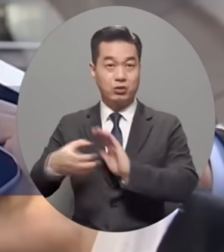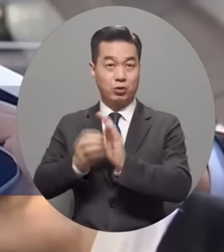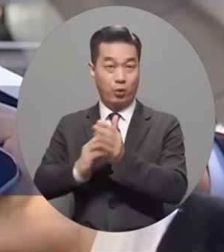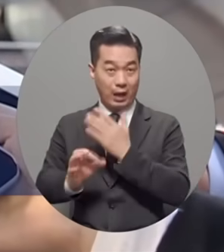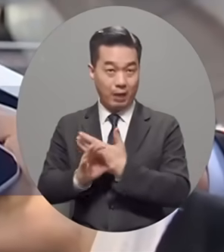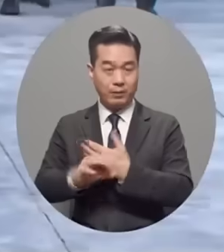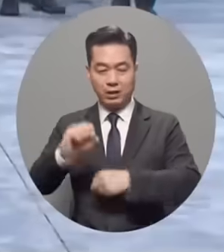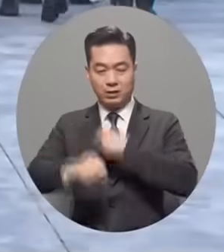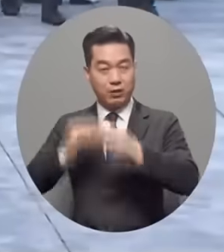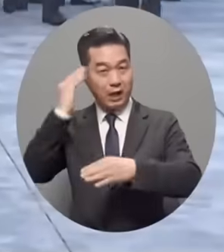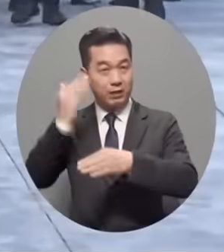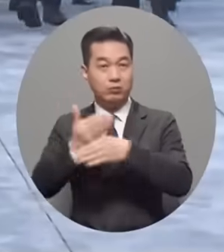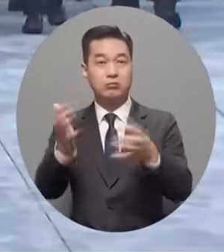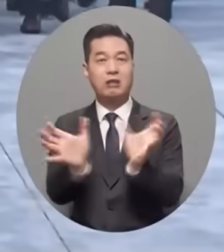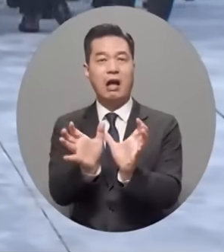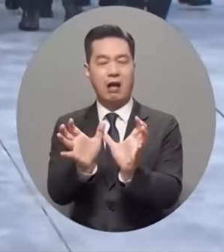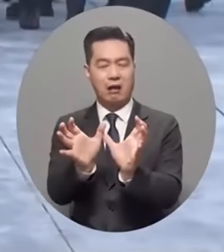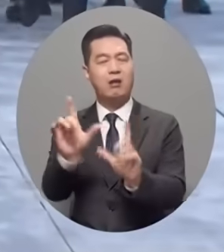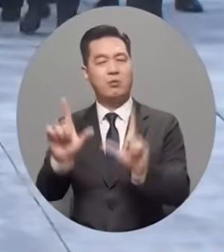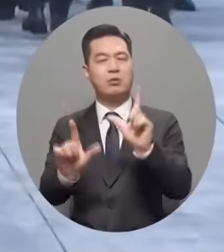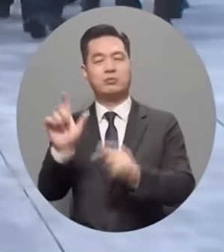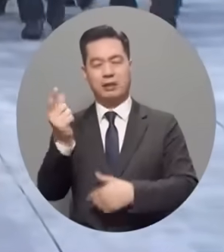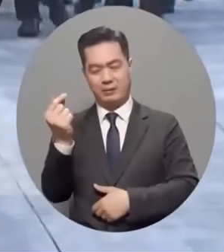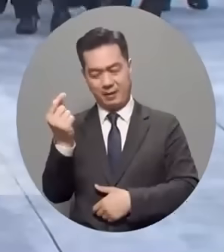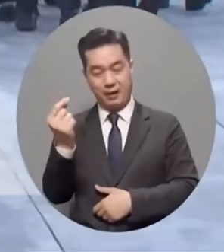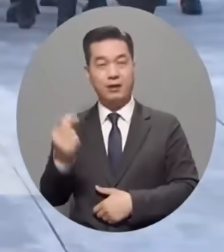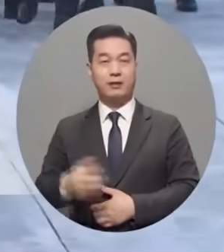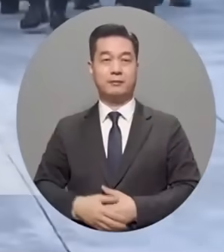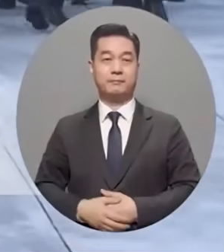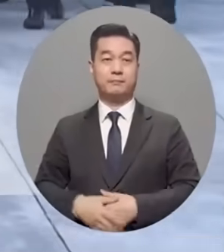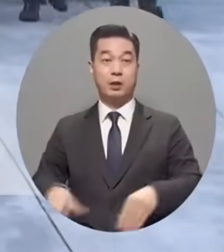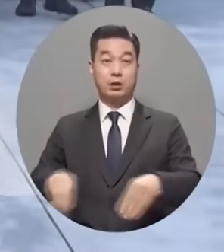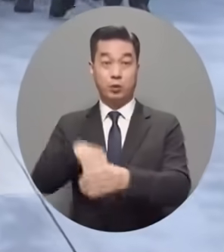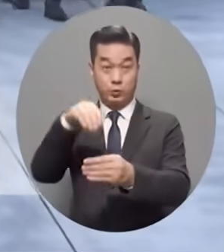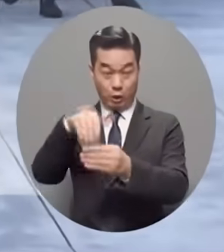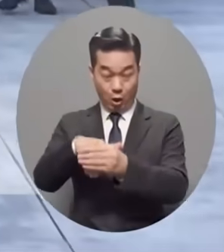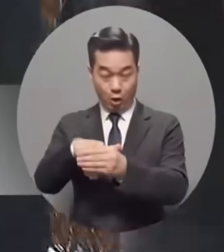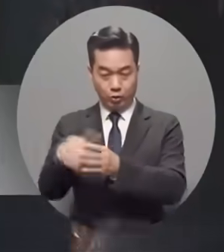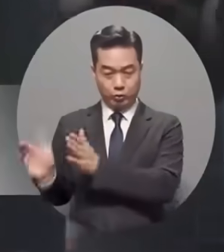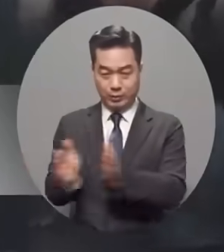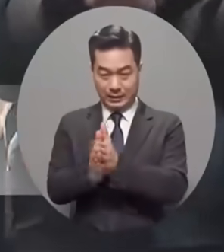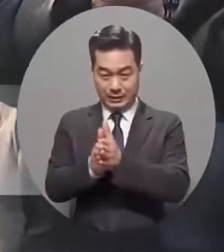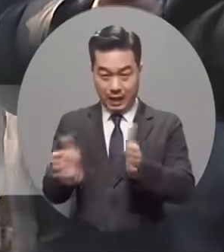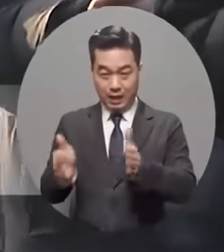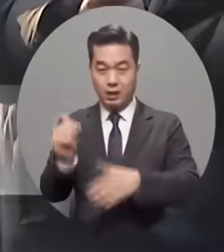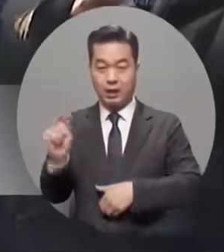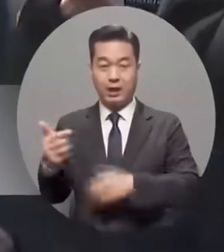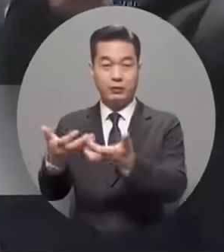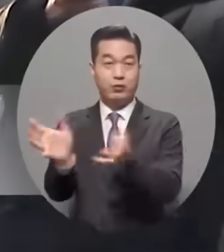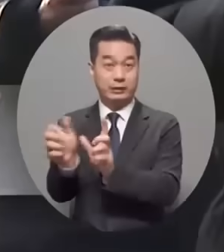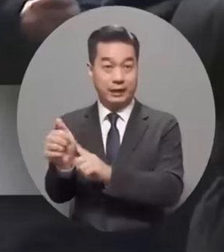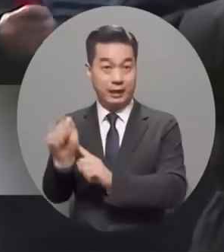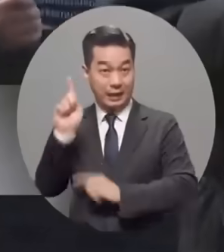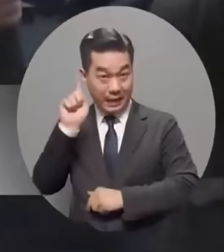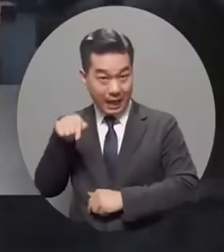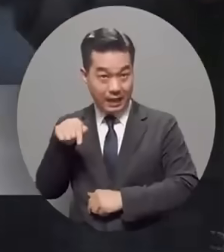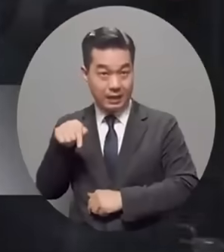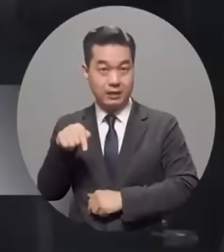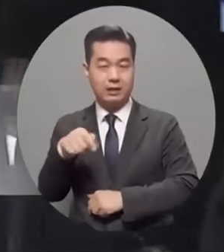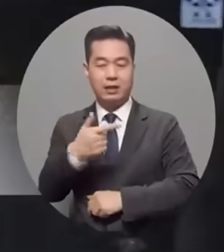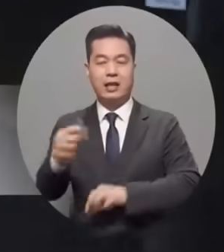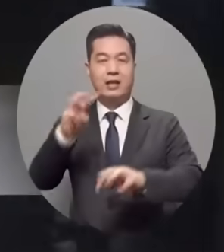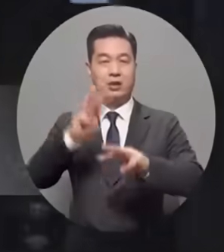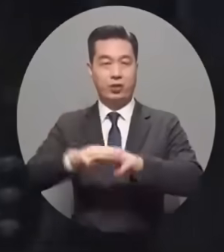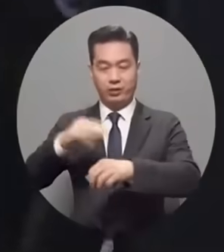남을 겁니다. 본격적인 총선 행보에 들어간 한동훈 위원장은 내일 대전을 시작으로 대구와 광주를